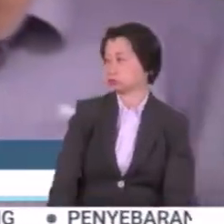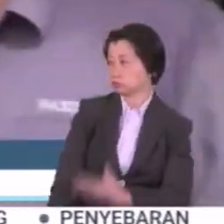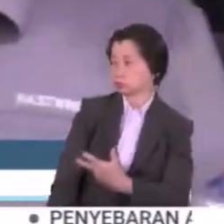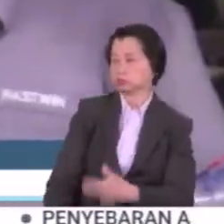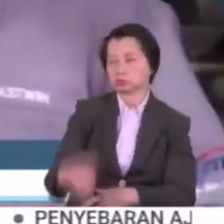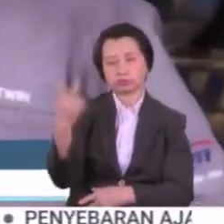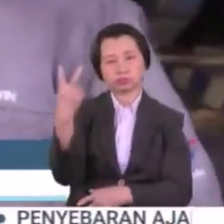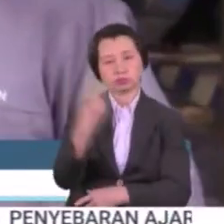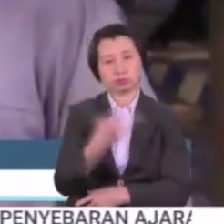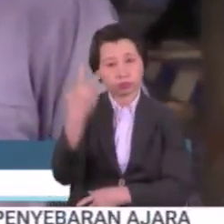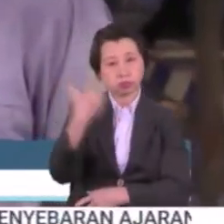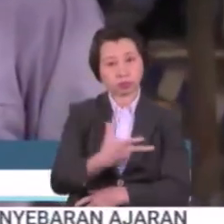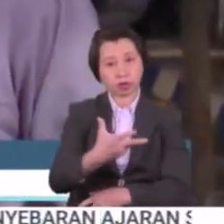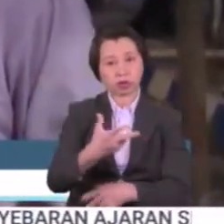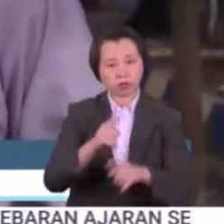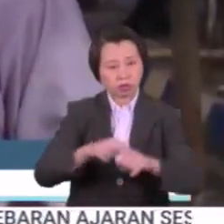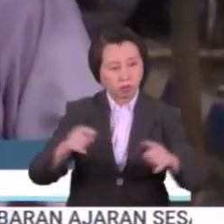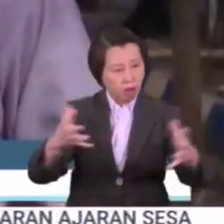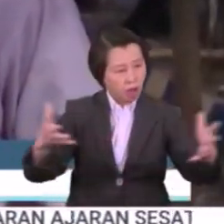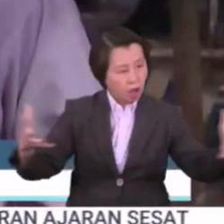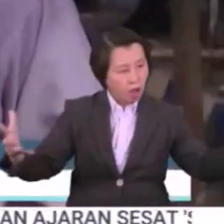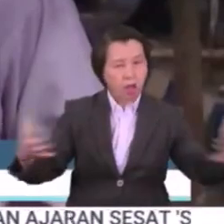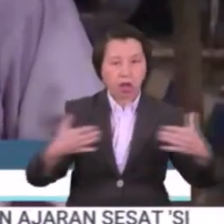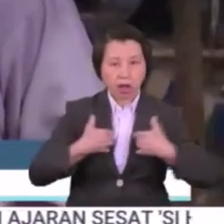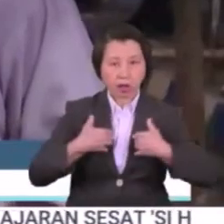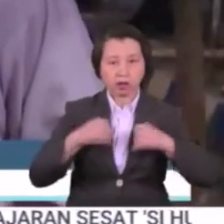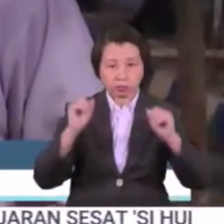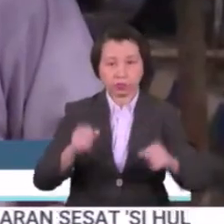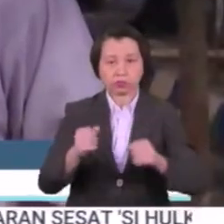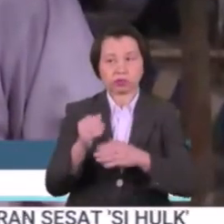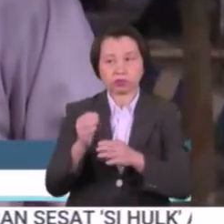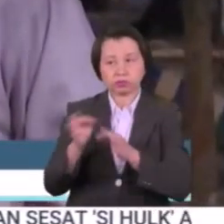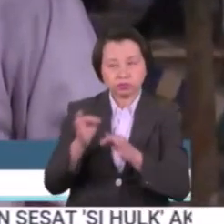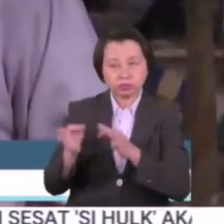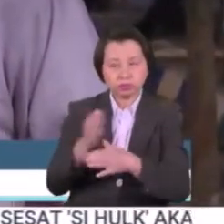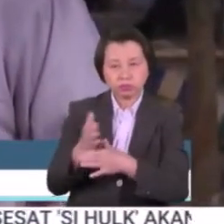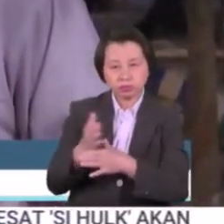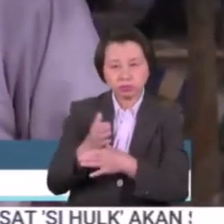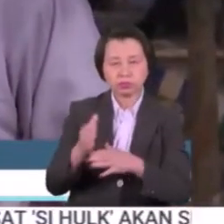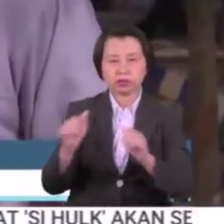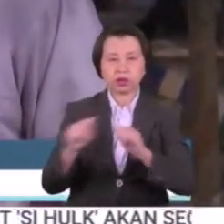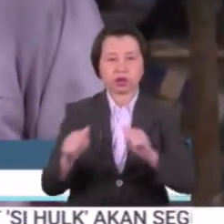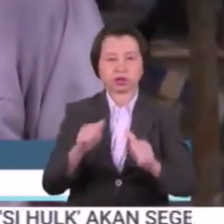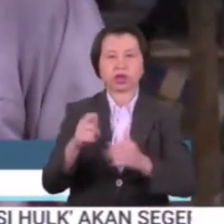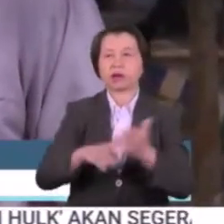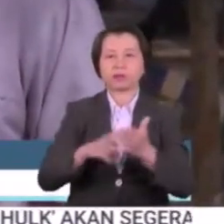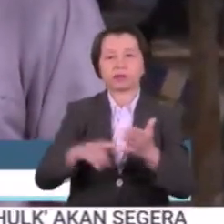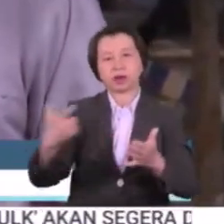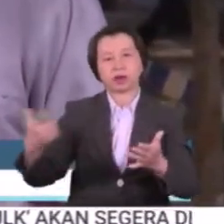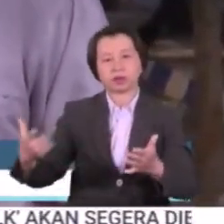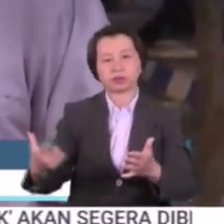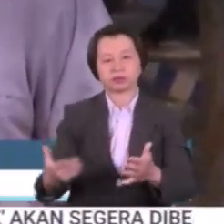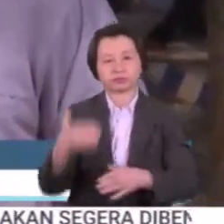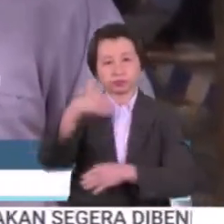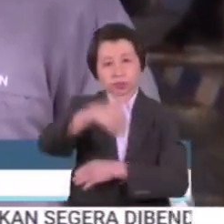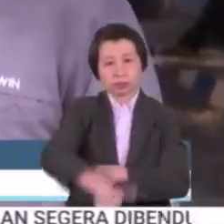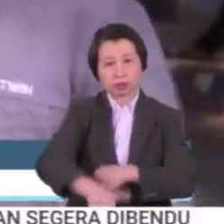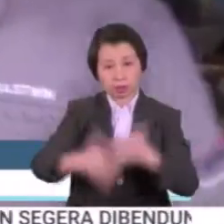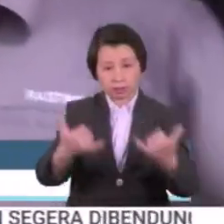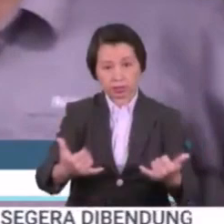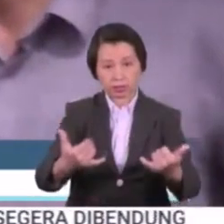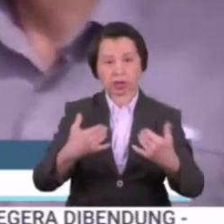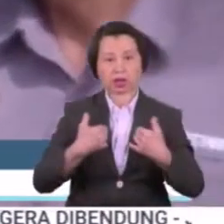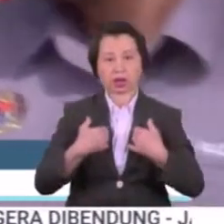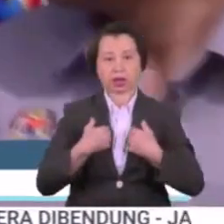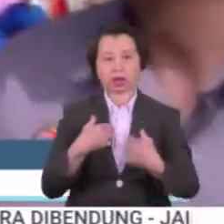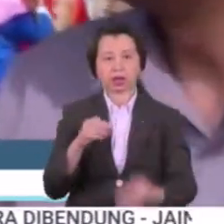3 hari 2 malam macam-macam ada mungkin kalau ikan sedikit pengisian ataupun menarik sepanjang 3 hari Oke malam ini kita akan